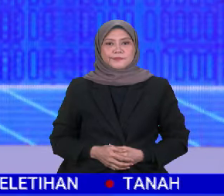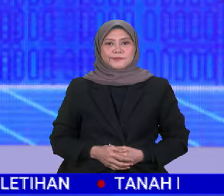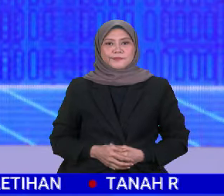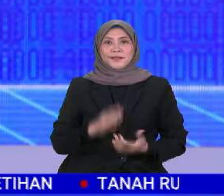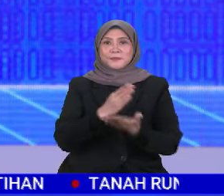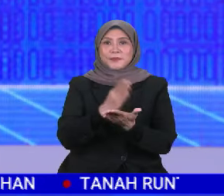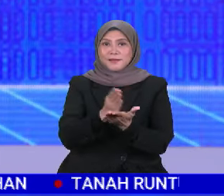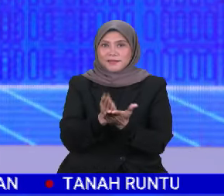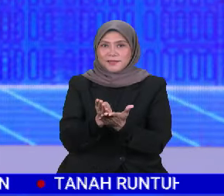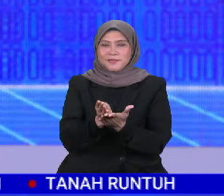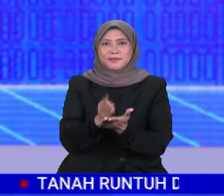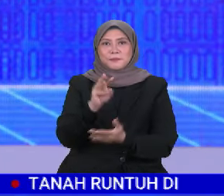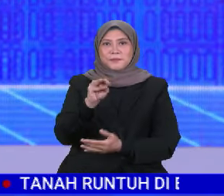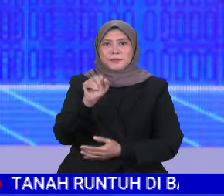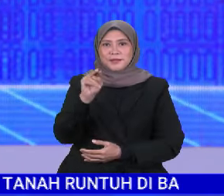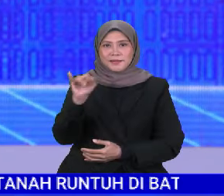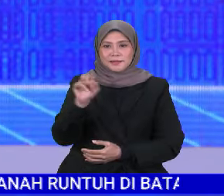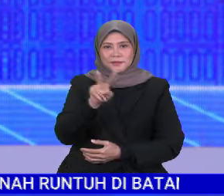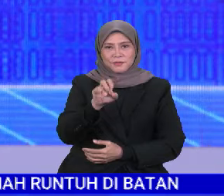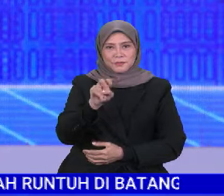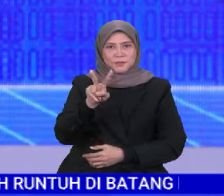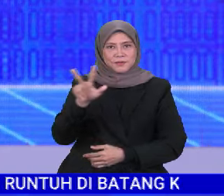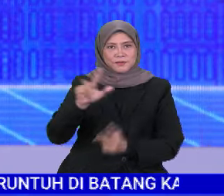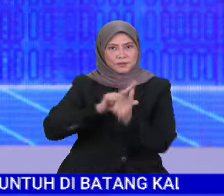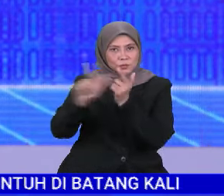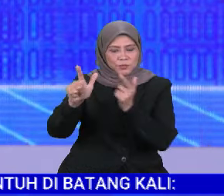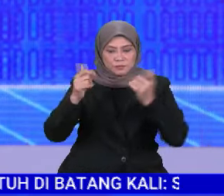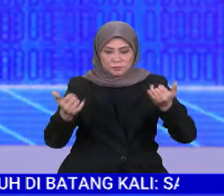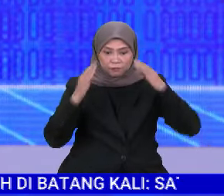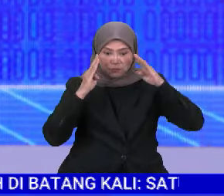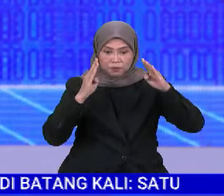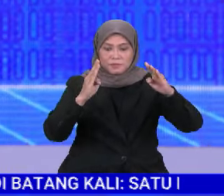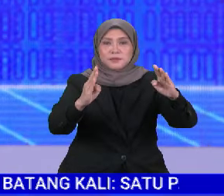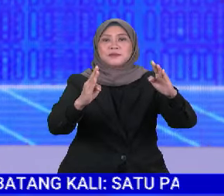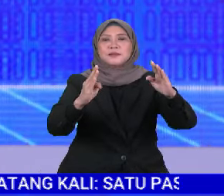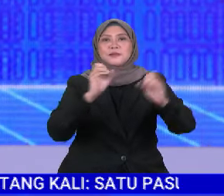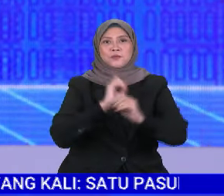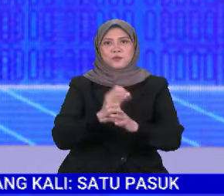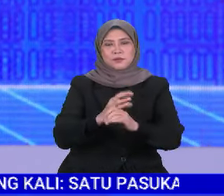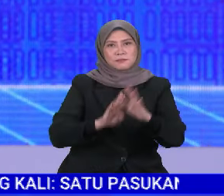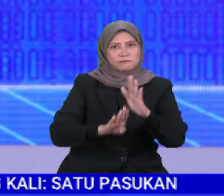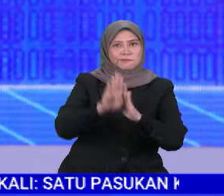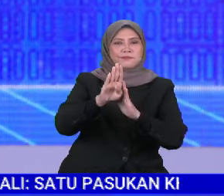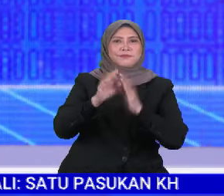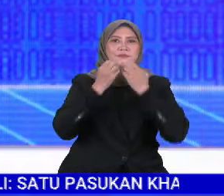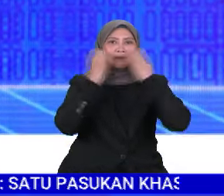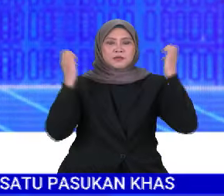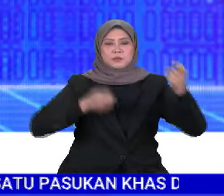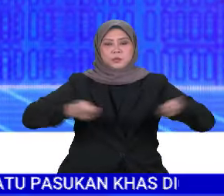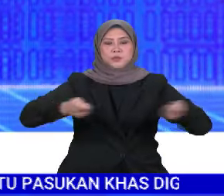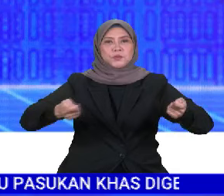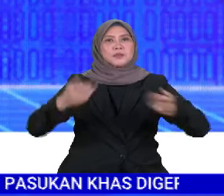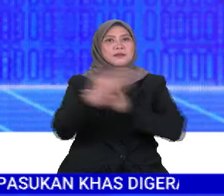Setelah bajet mini 2023 diluluskan, fokus kini perlu tertumpu kepada usaha meningkatkan kecekapan tadbir